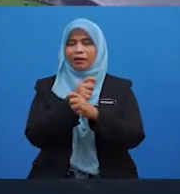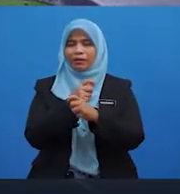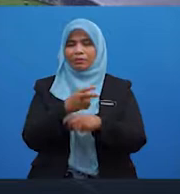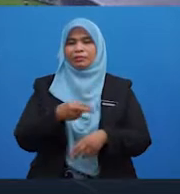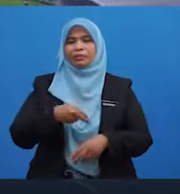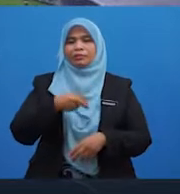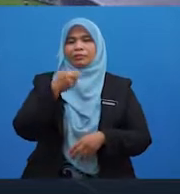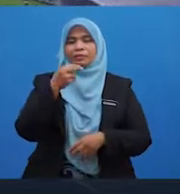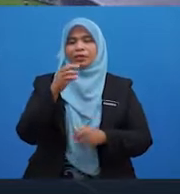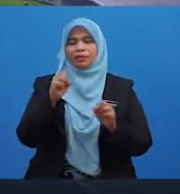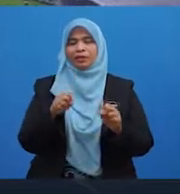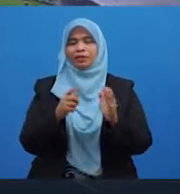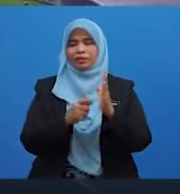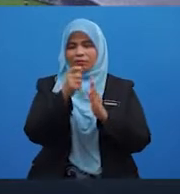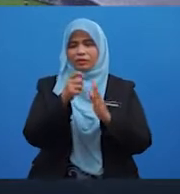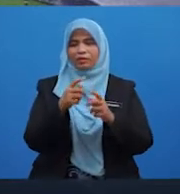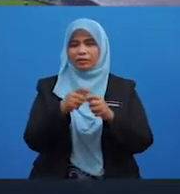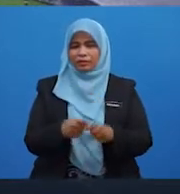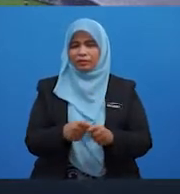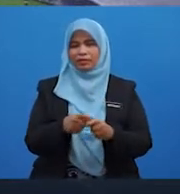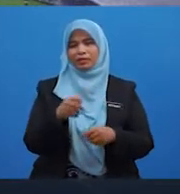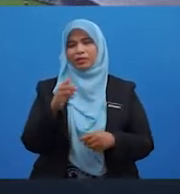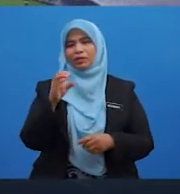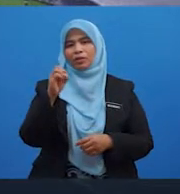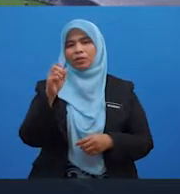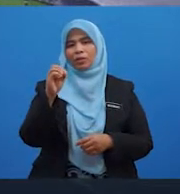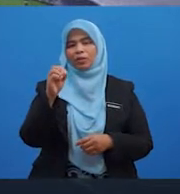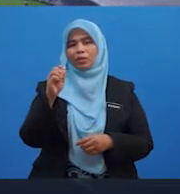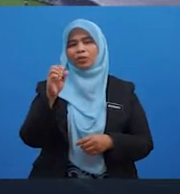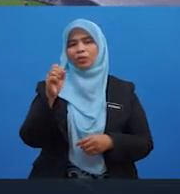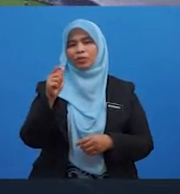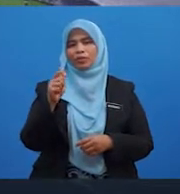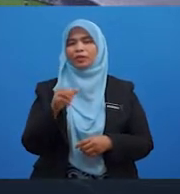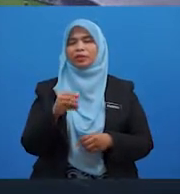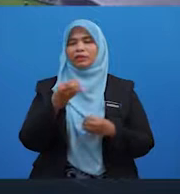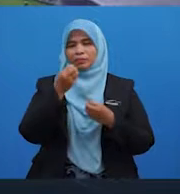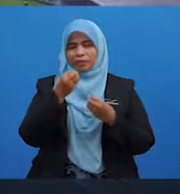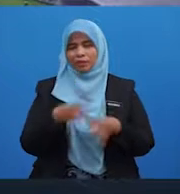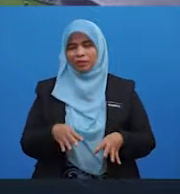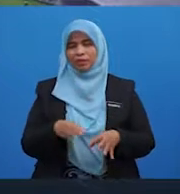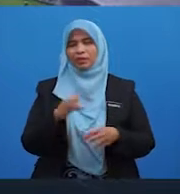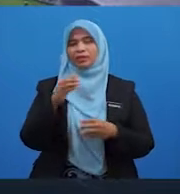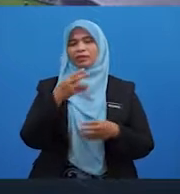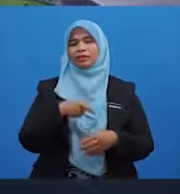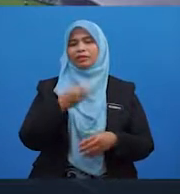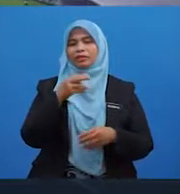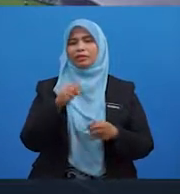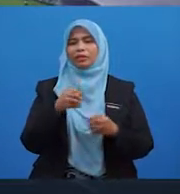boleh meningkatkan tekanan otot. Manakala apabila menghembuskan nafas pula akan mengurangkan tekanan